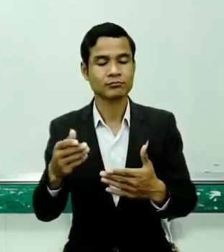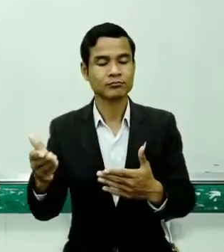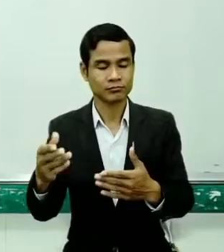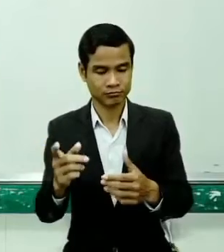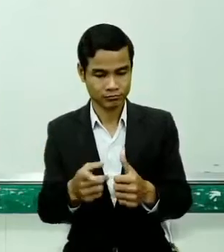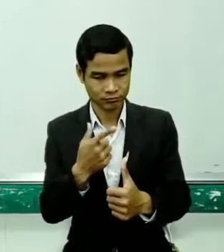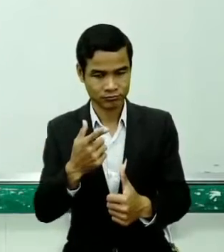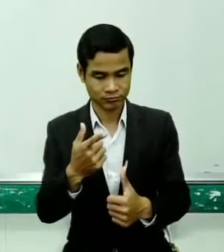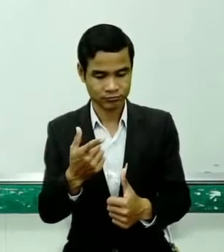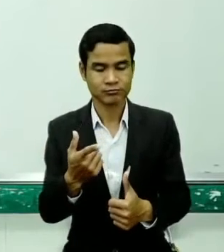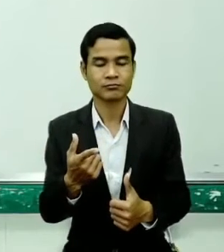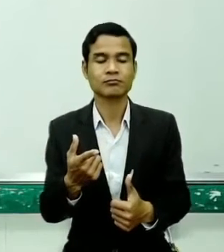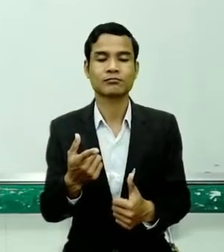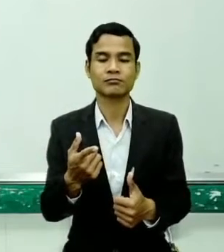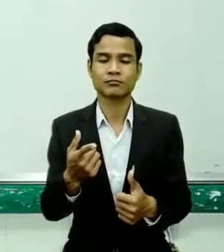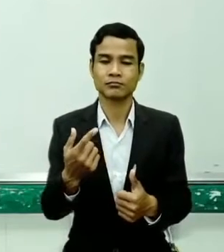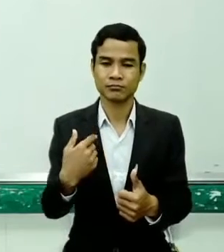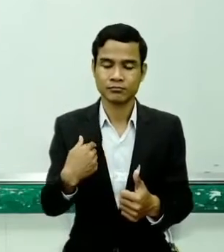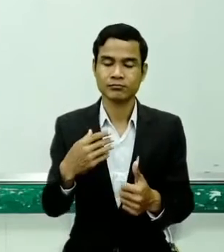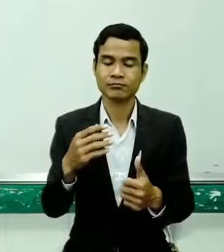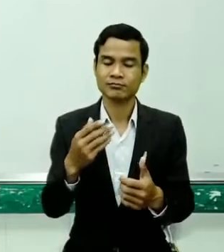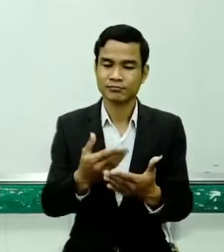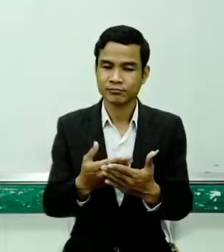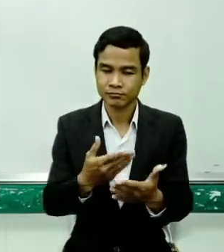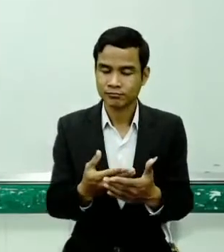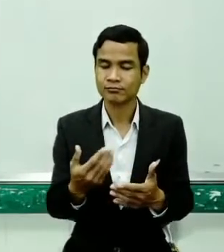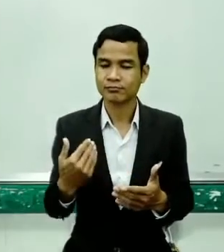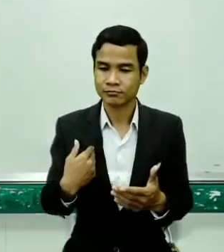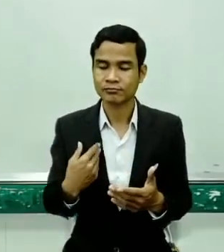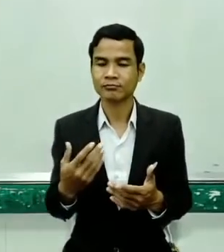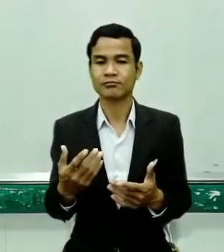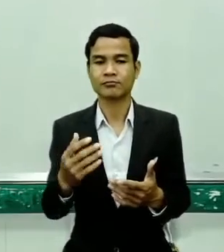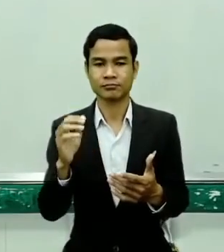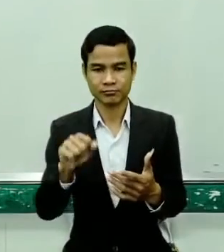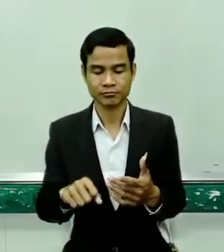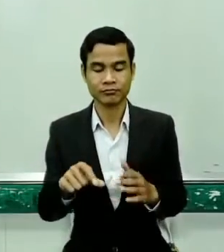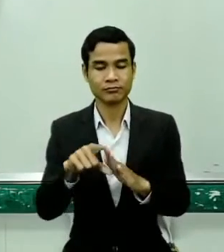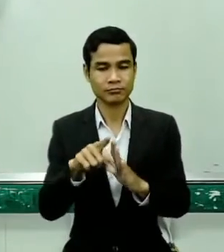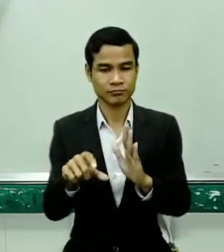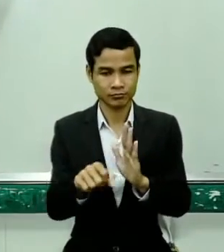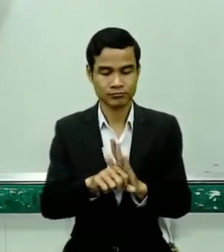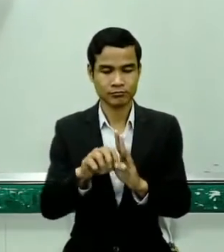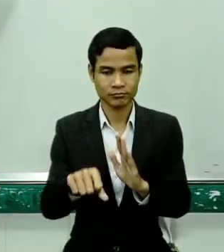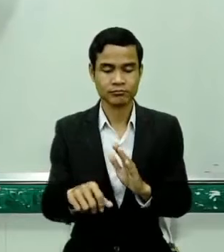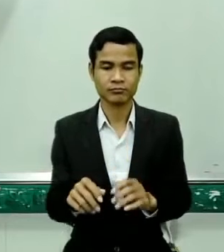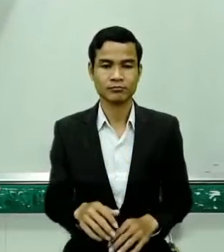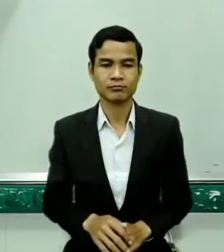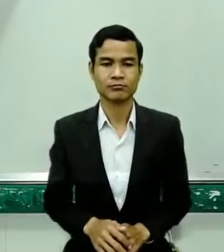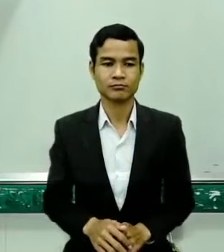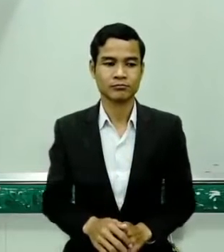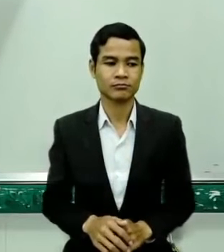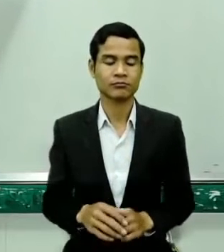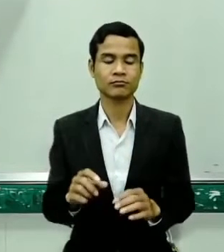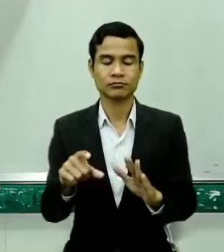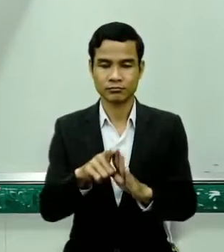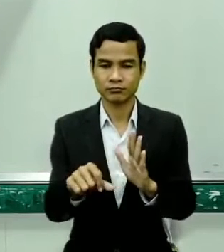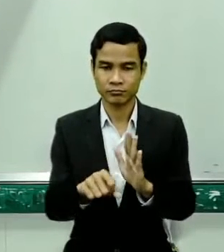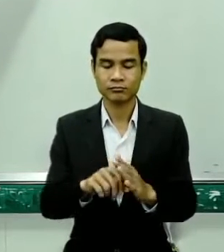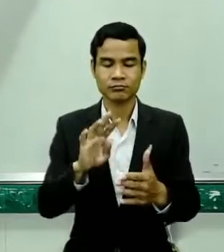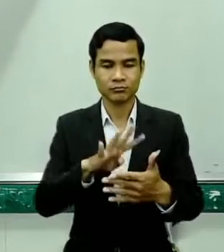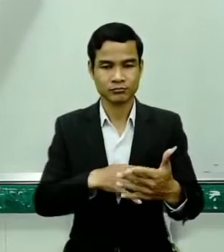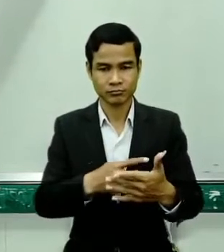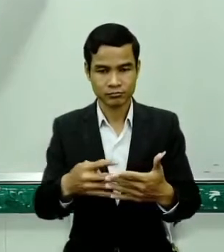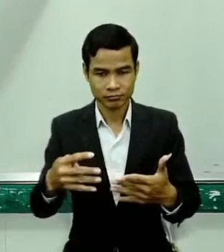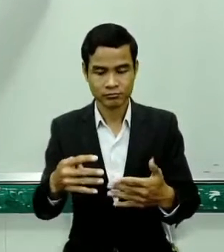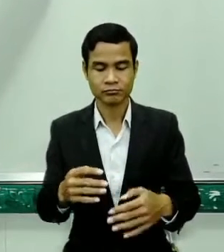sần. Chà, chân biên cả đã chú mùi ấy con. Chà, dương ảnh thả cầm nọt chú mùi nó con á. Cầm nọt phản cả.